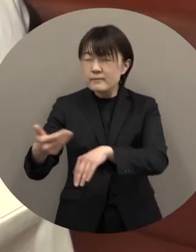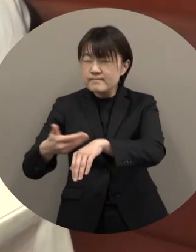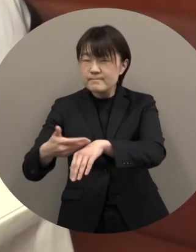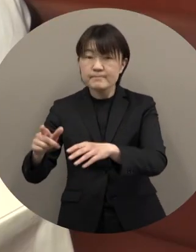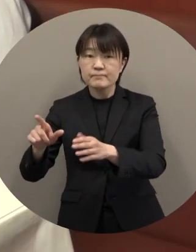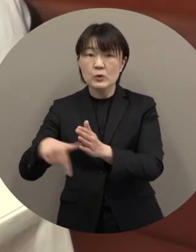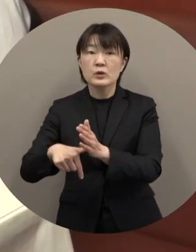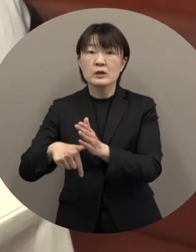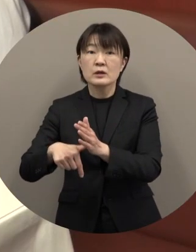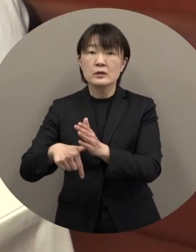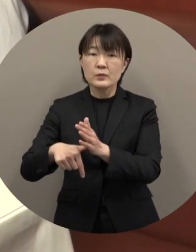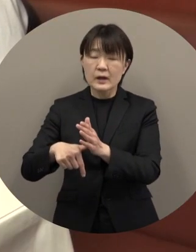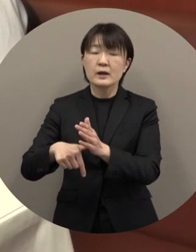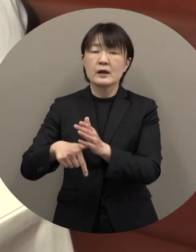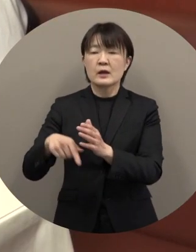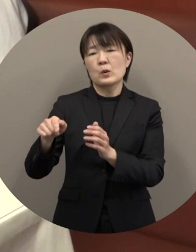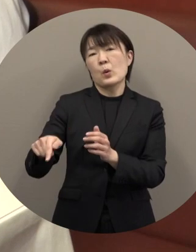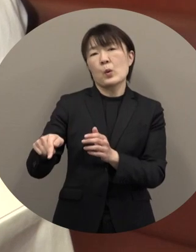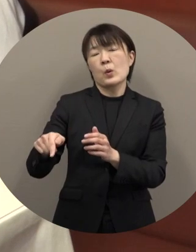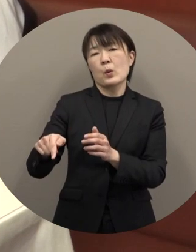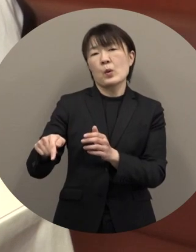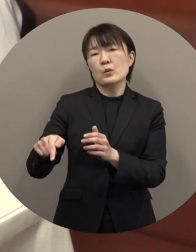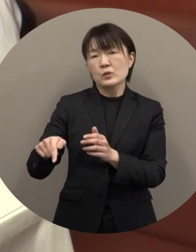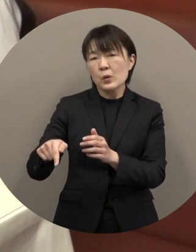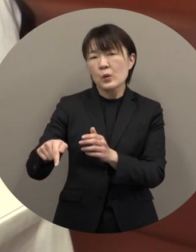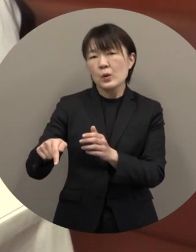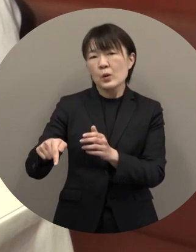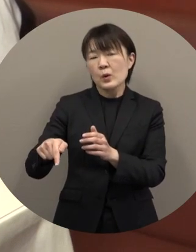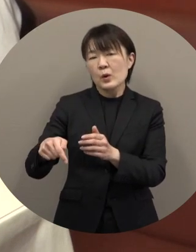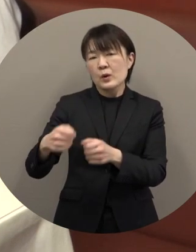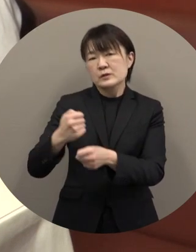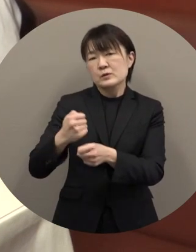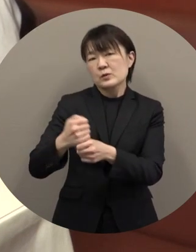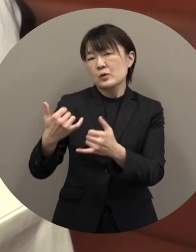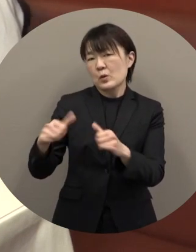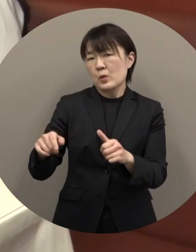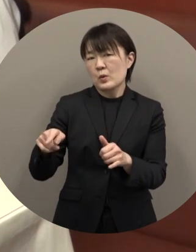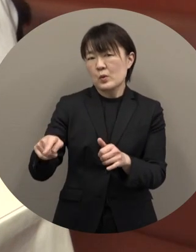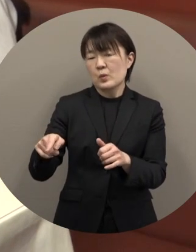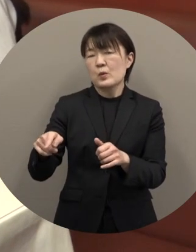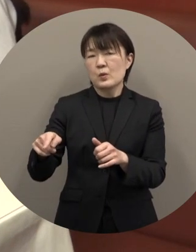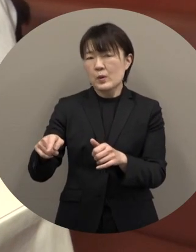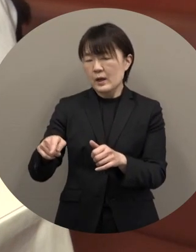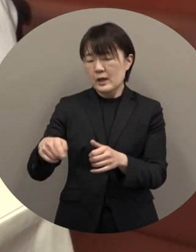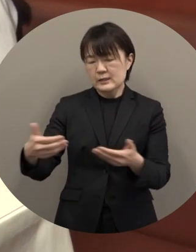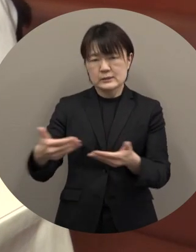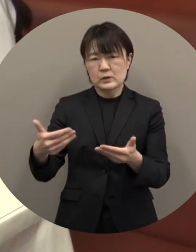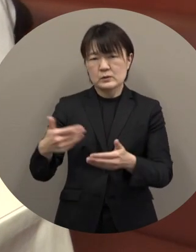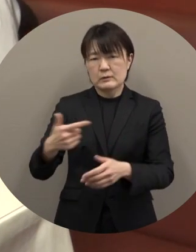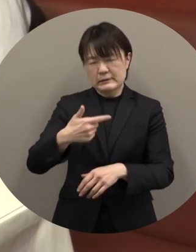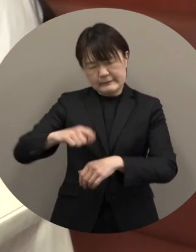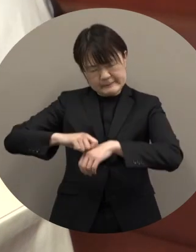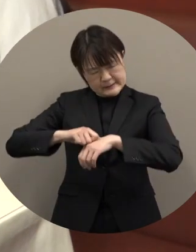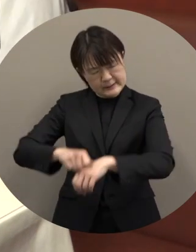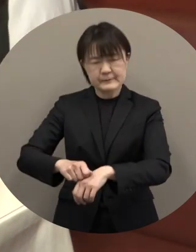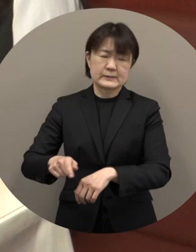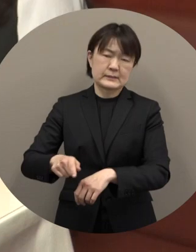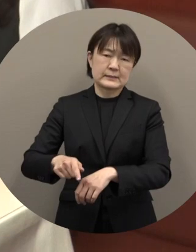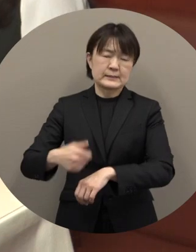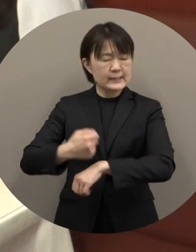い、 アルザス地方のパティシエはすごい仕事が、あのハードな仕事もできるってい